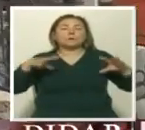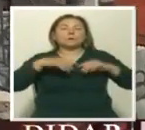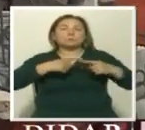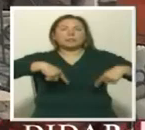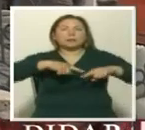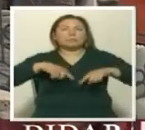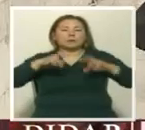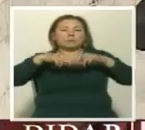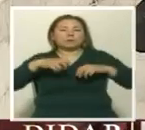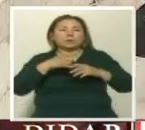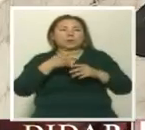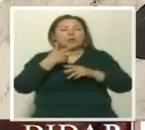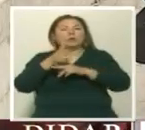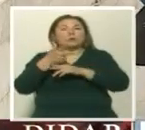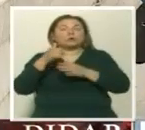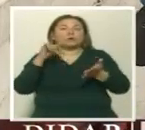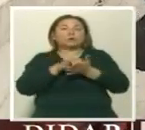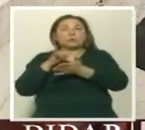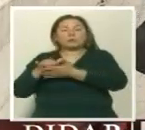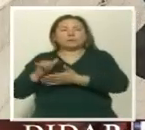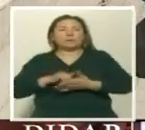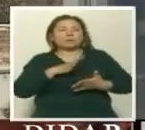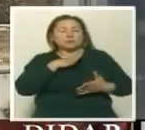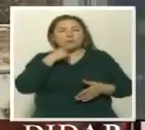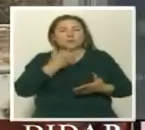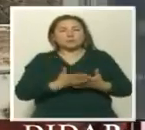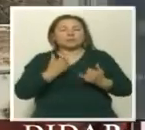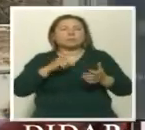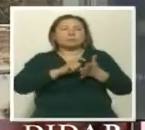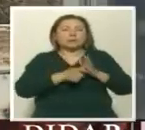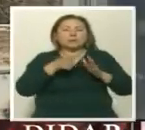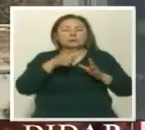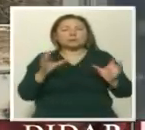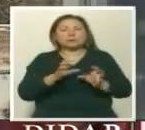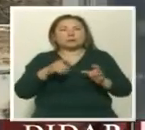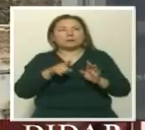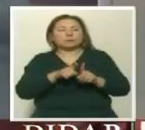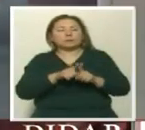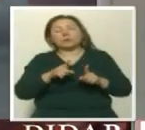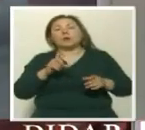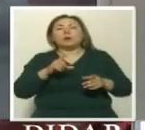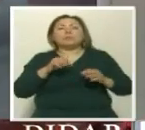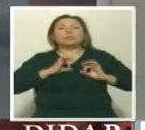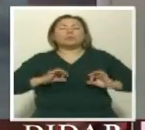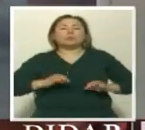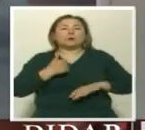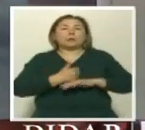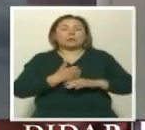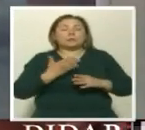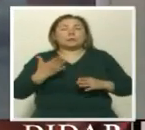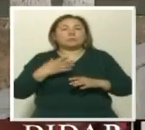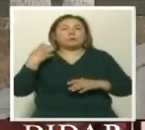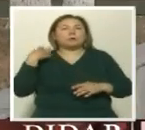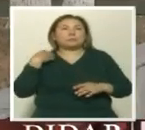мекемелеріне бейне бақылау орнатылып жатыр. Ал ұсталған азаматтар үшін арнайы кабинеттер жасақталған. Облыстық прокуратурасының арнайы прокурорлар басқармасының